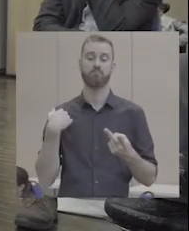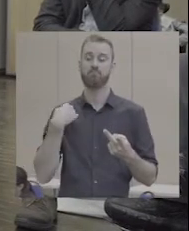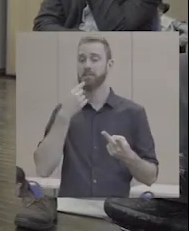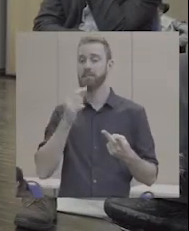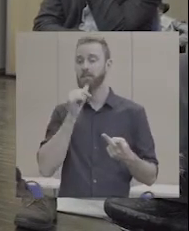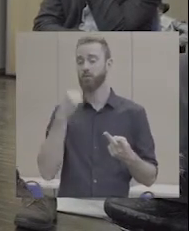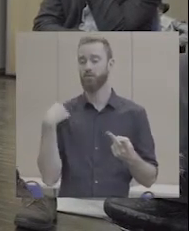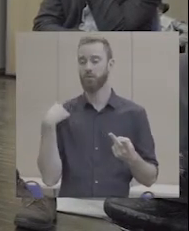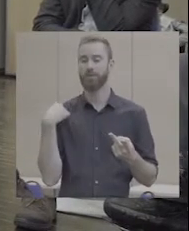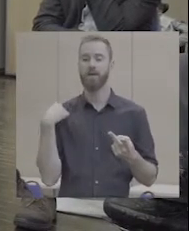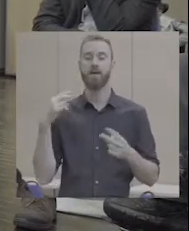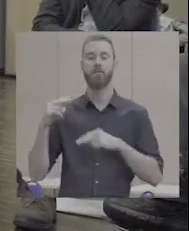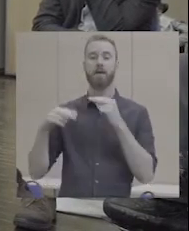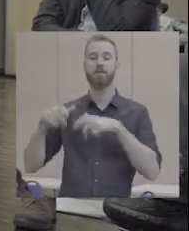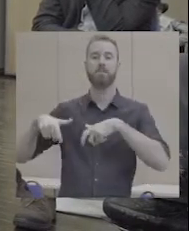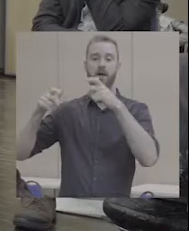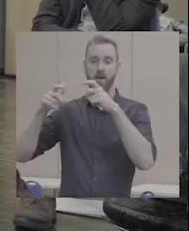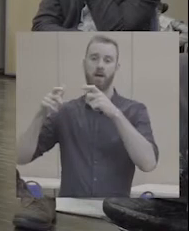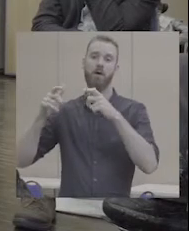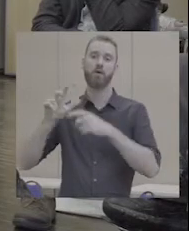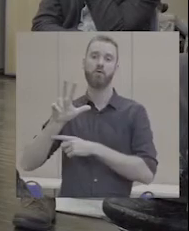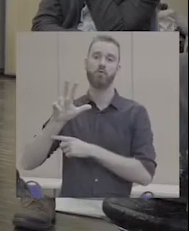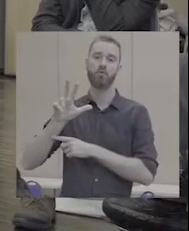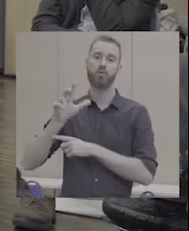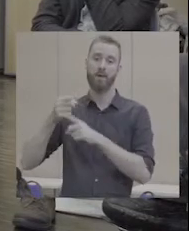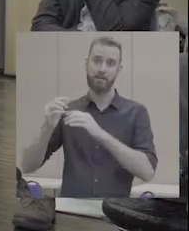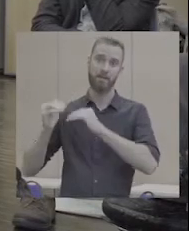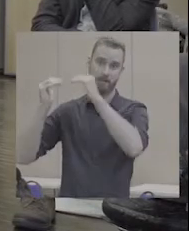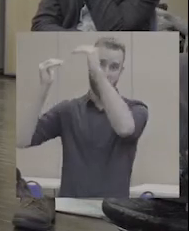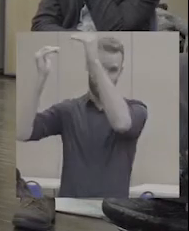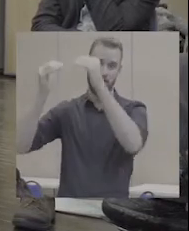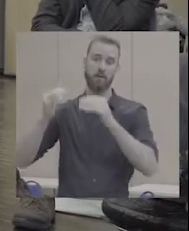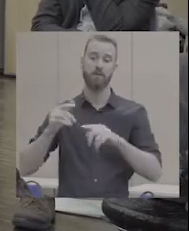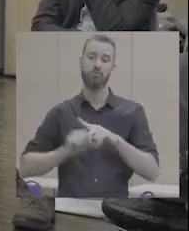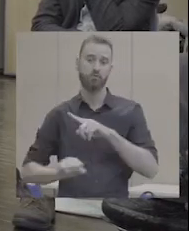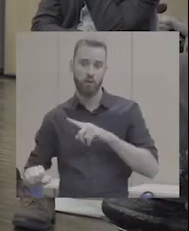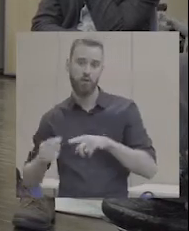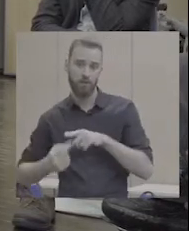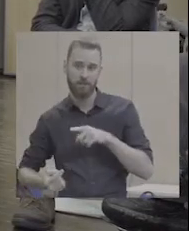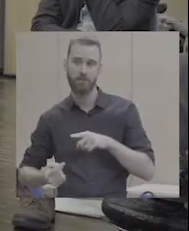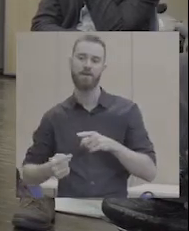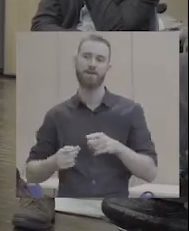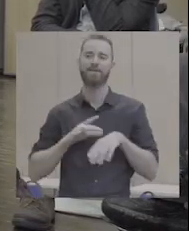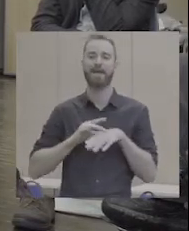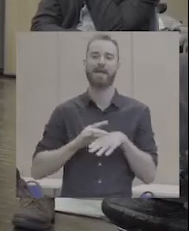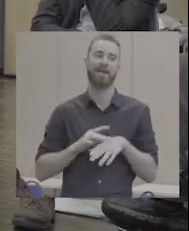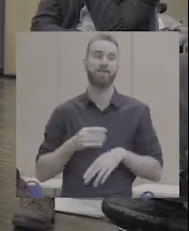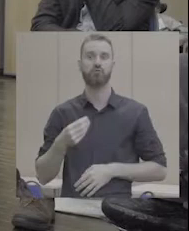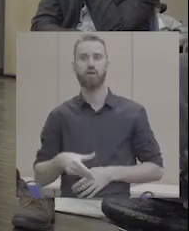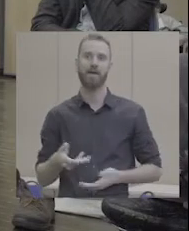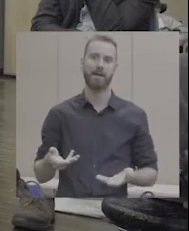je l'ai dit tantôt, on parle de bâtiments à Montréal de 3,5 étages, demi-sous-sol, parce que les terrains sont tellement chers, on veut rentabiliser. On veut